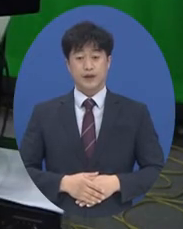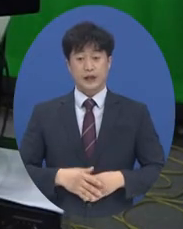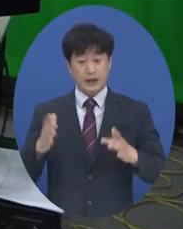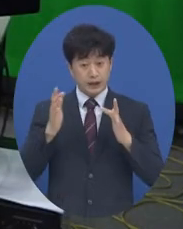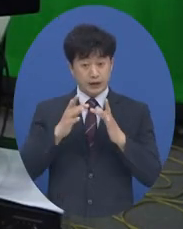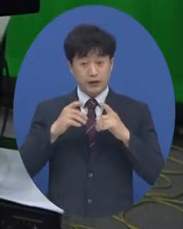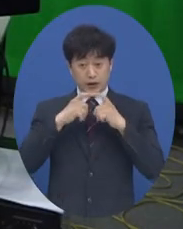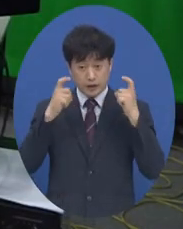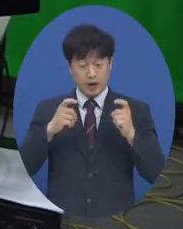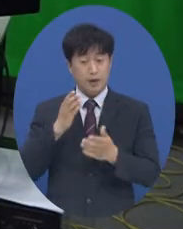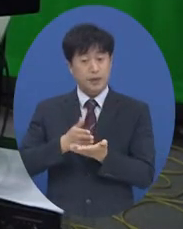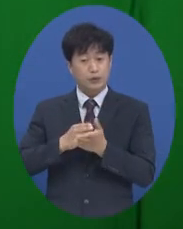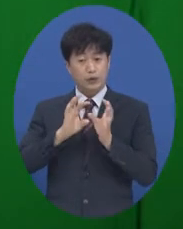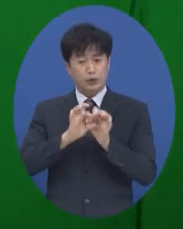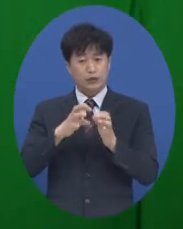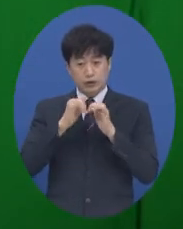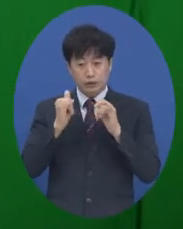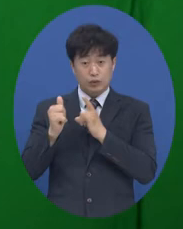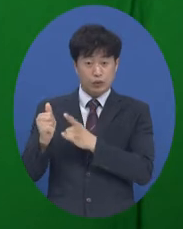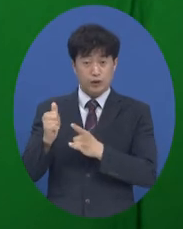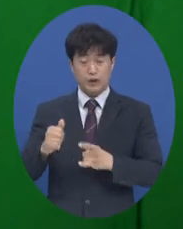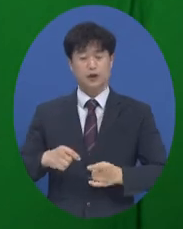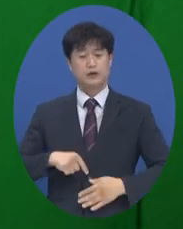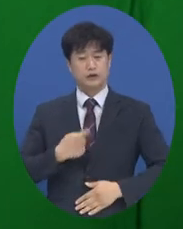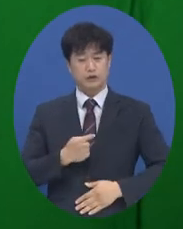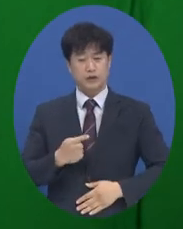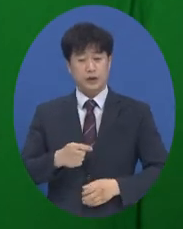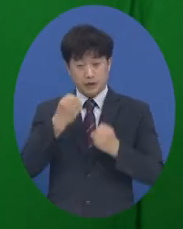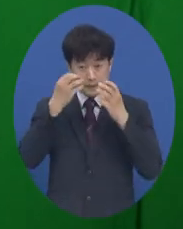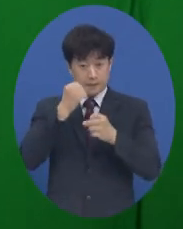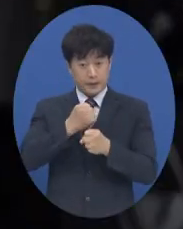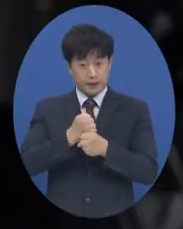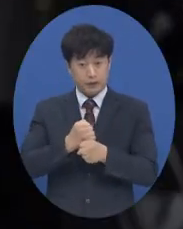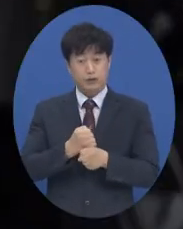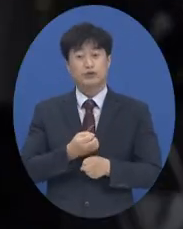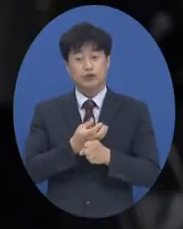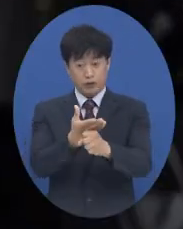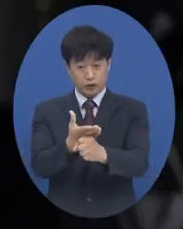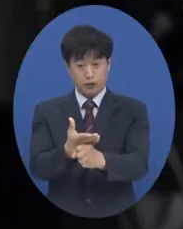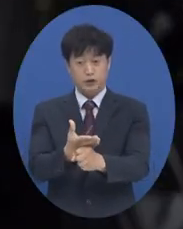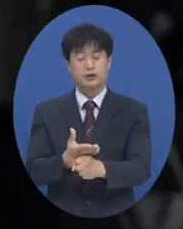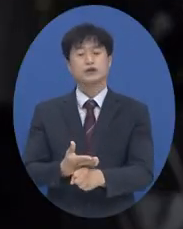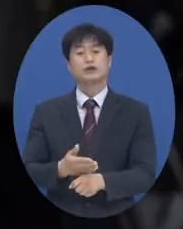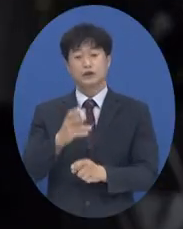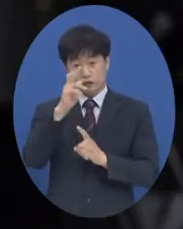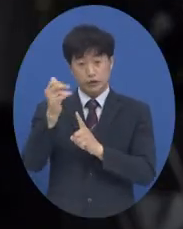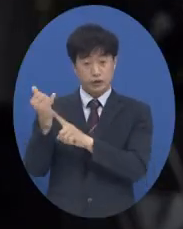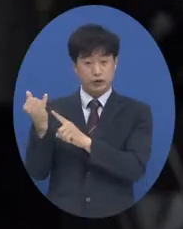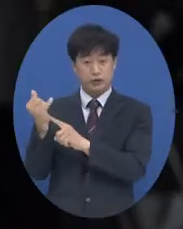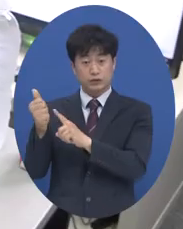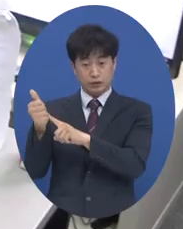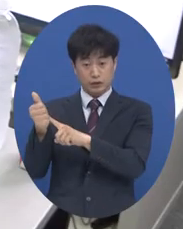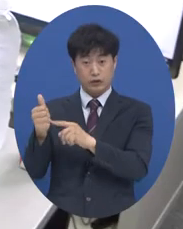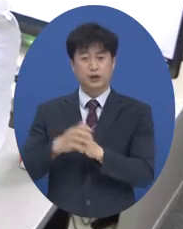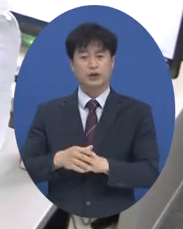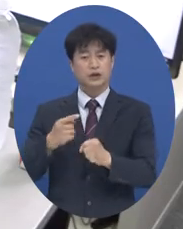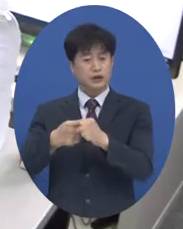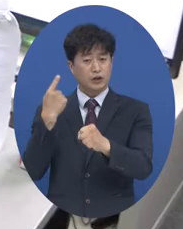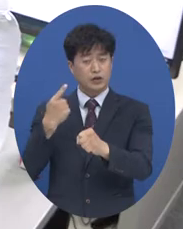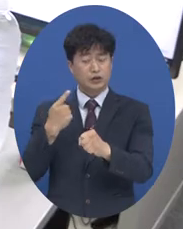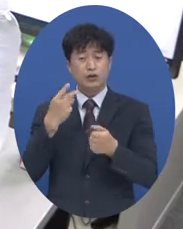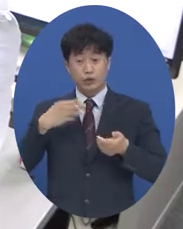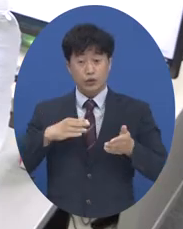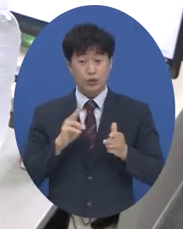인터넷 개인 방송을 통해 시청자에게 자신의 창작물을 전하는 1인 크리에이터 최청아 씨. 지난해 경기도와 경기